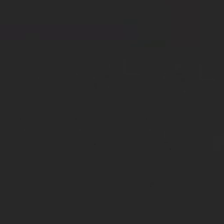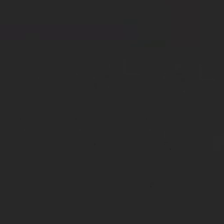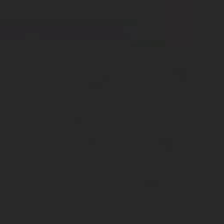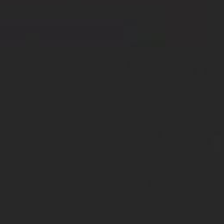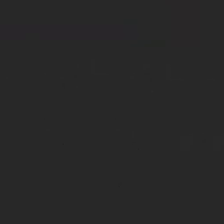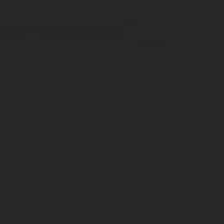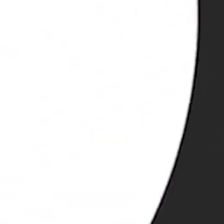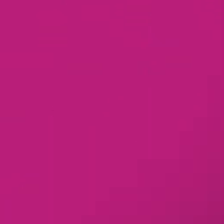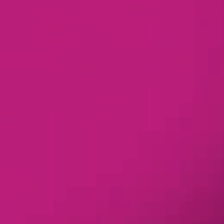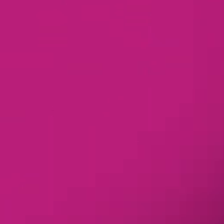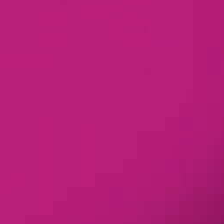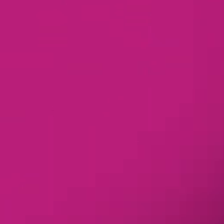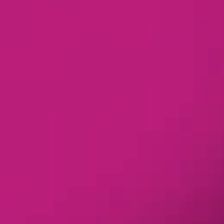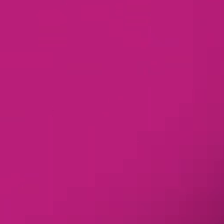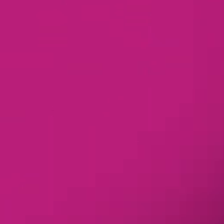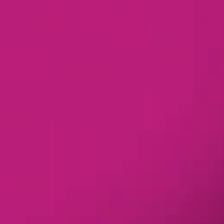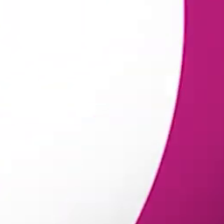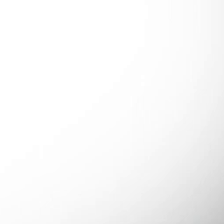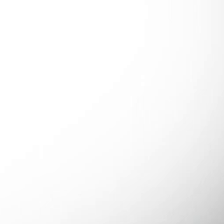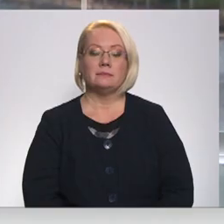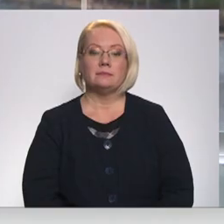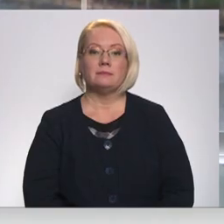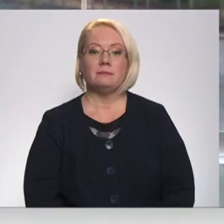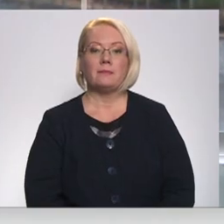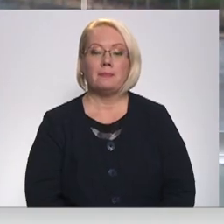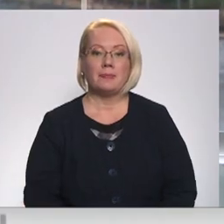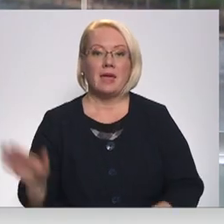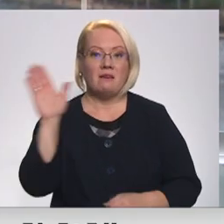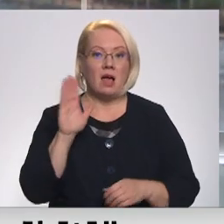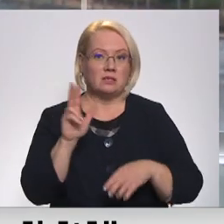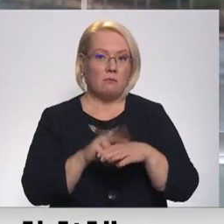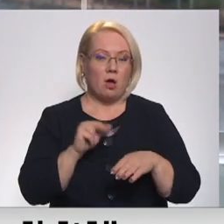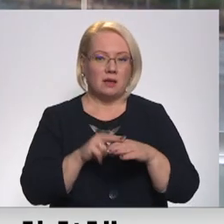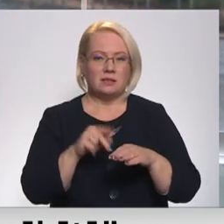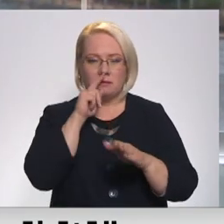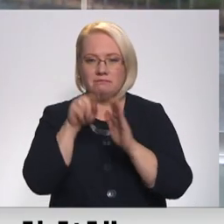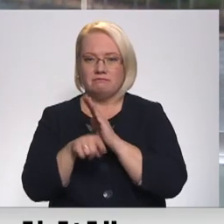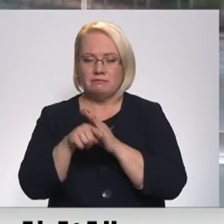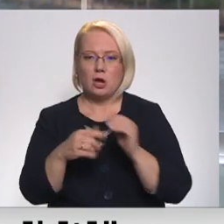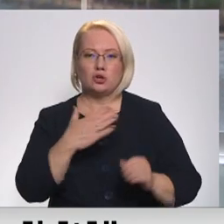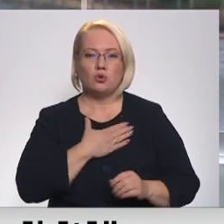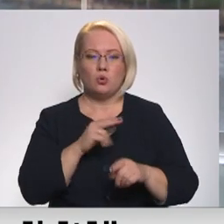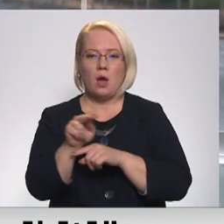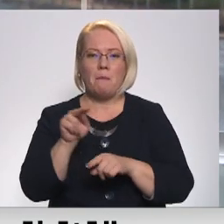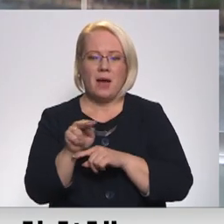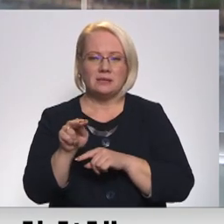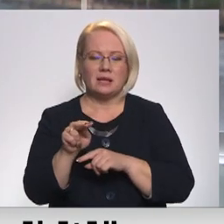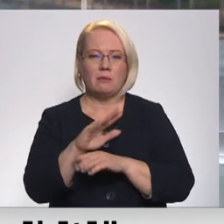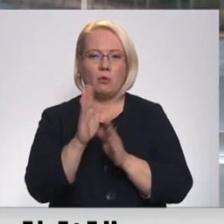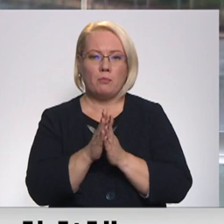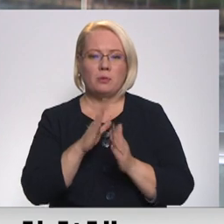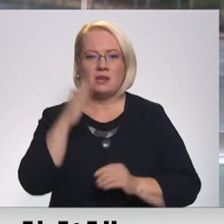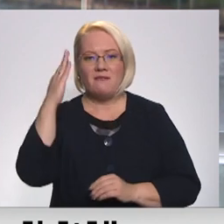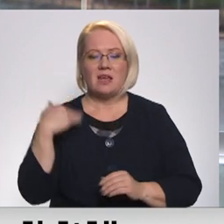Re, viss ēters ir te! Valsts policija reidā ar kinologu apmācītiem suņiem bijusi